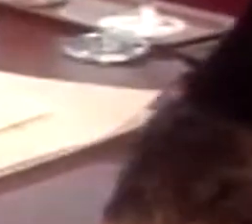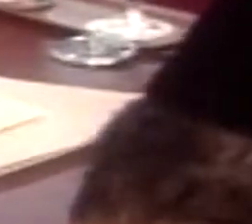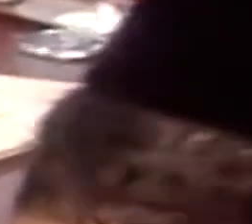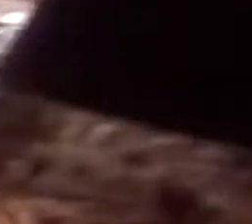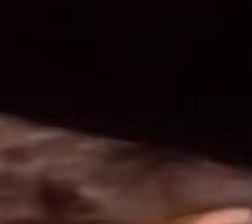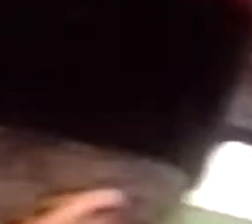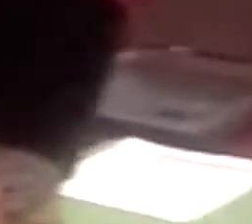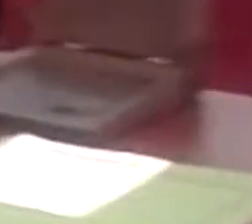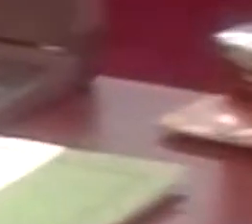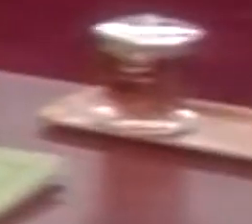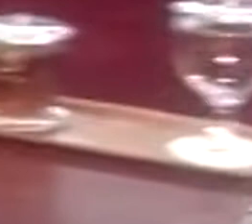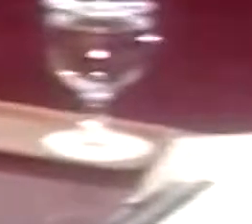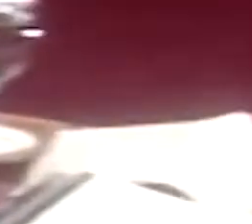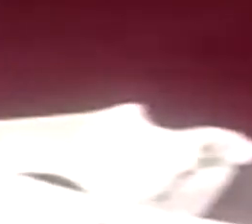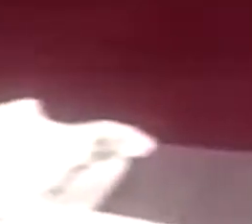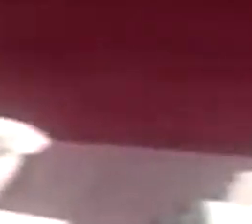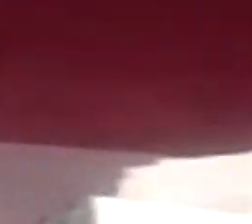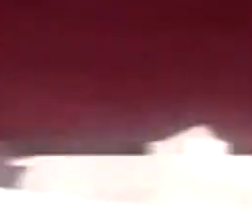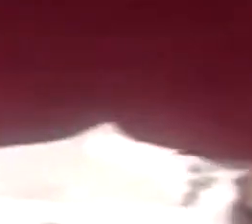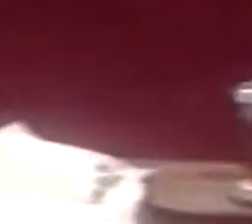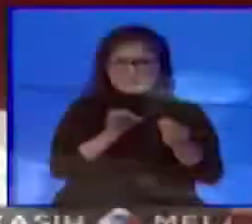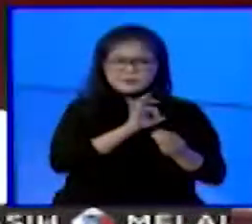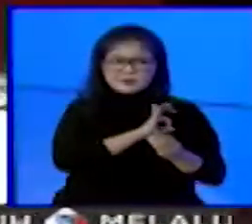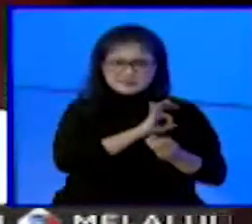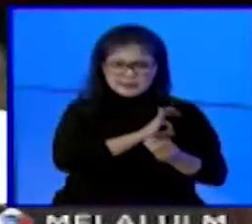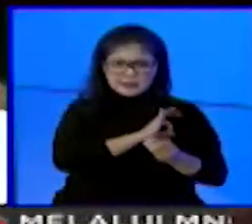Sebelumnya Habibie menjabat sebagai Wakil Presiden Republik Indonesia ke-7.